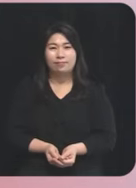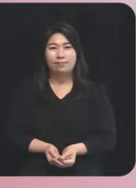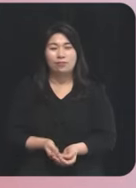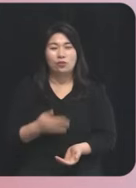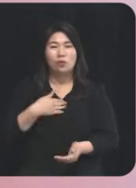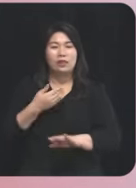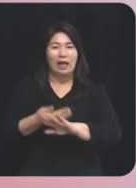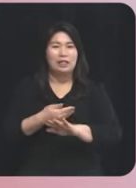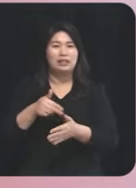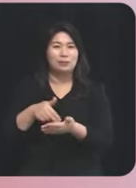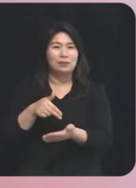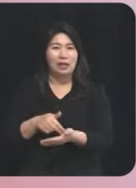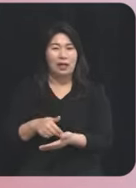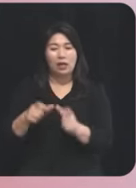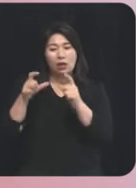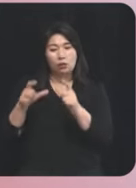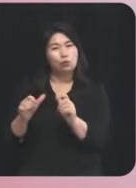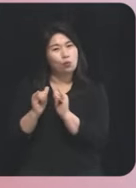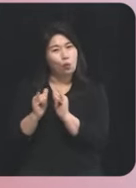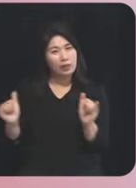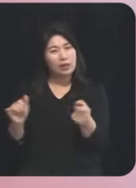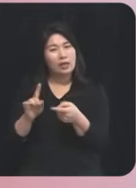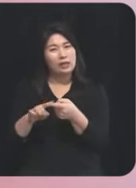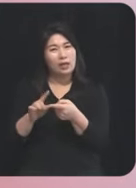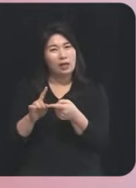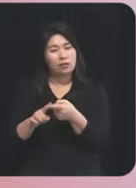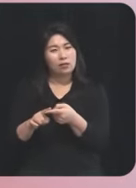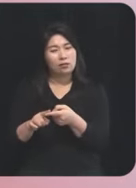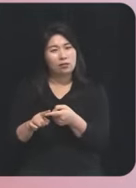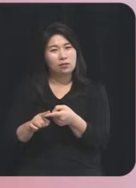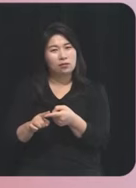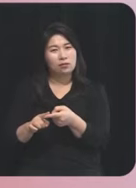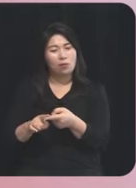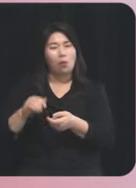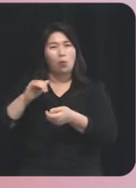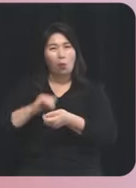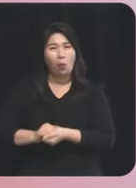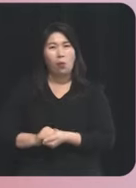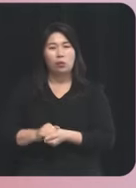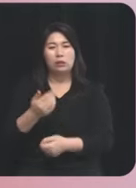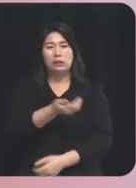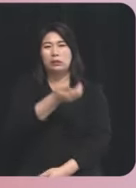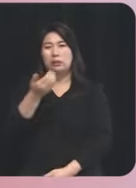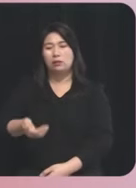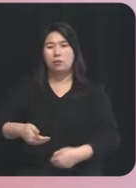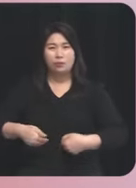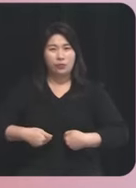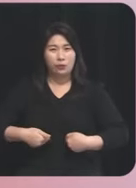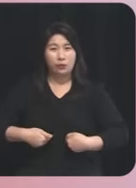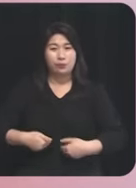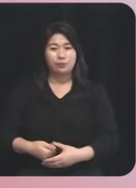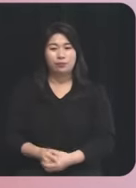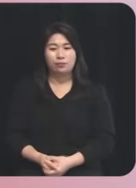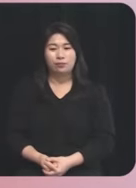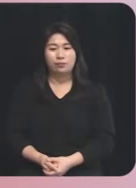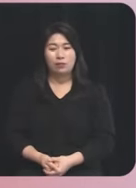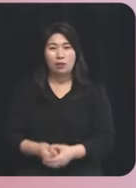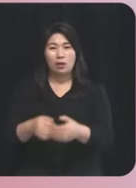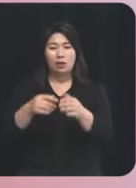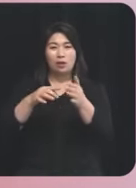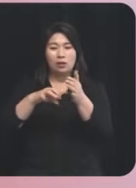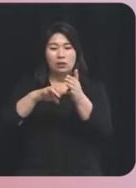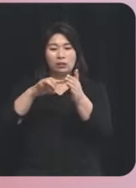다른 입장입니다. 도민들에 대한 기여 관점에서는 반드시 이관되어야 합니다. 면세점